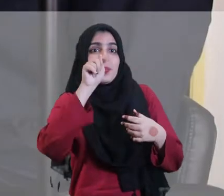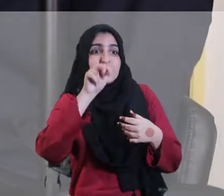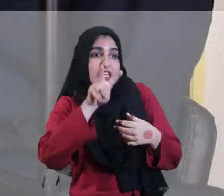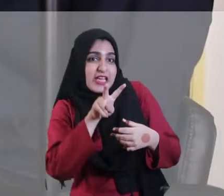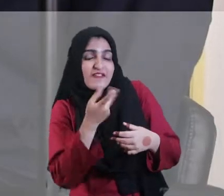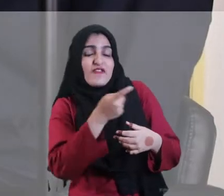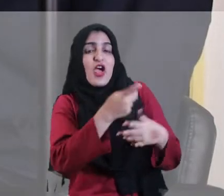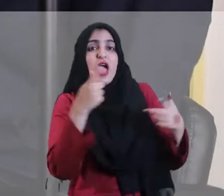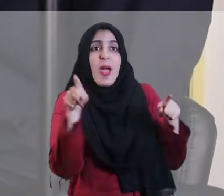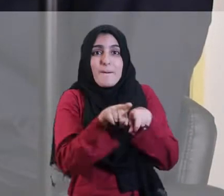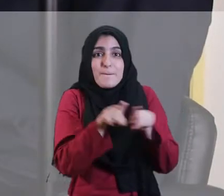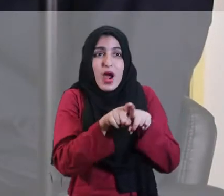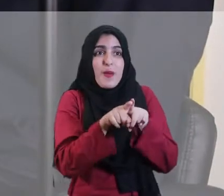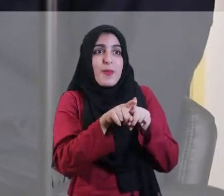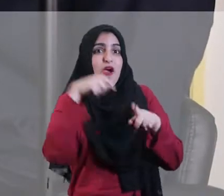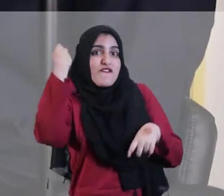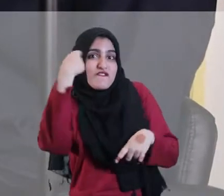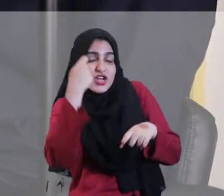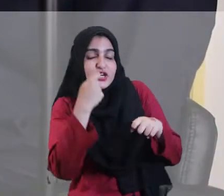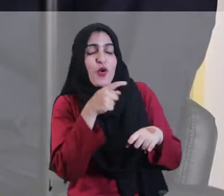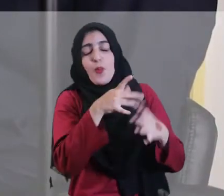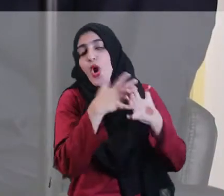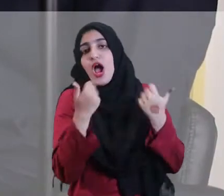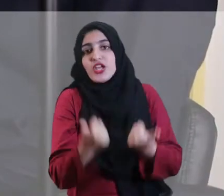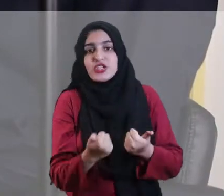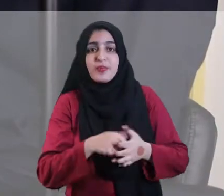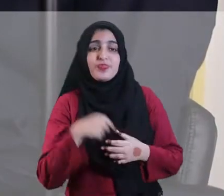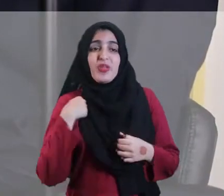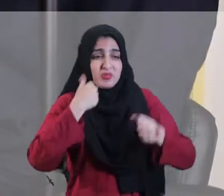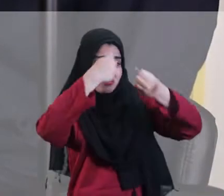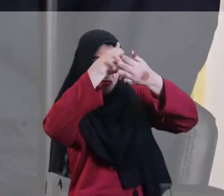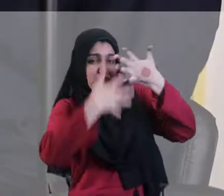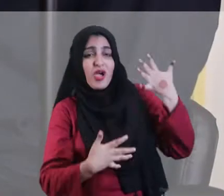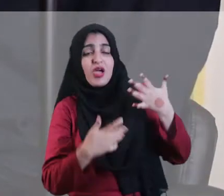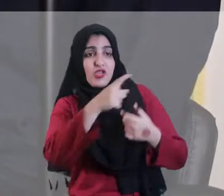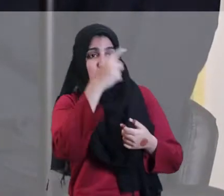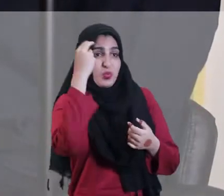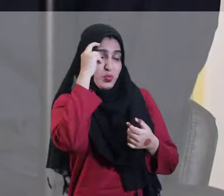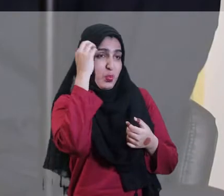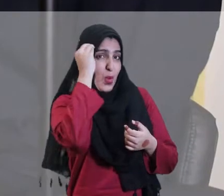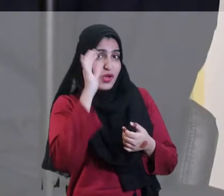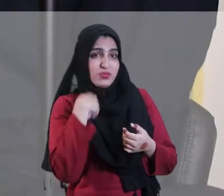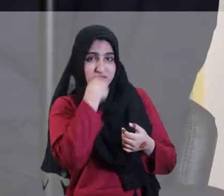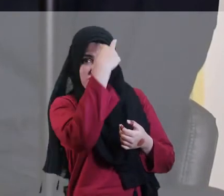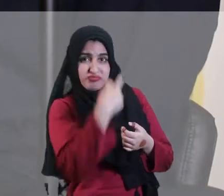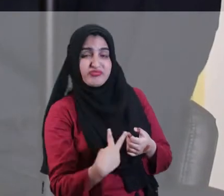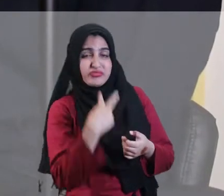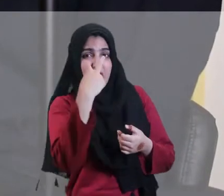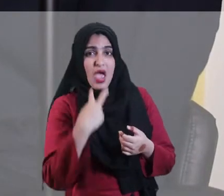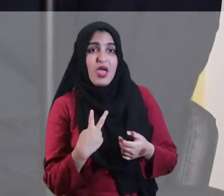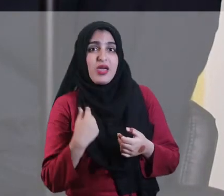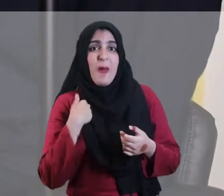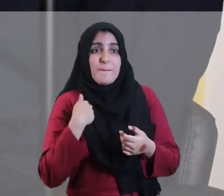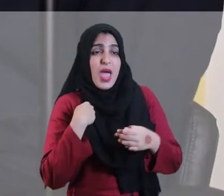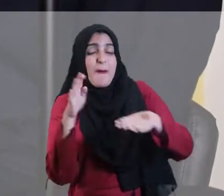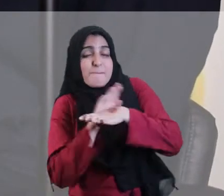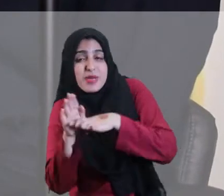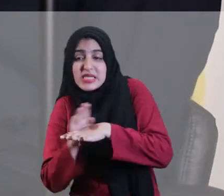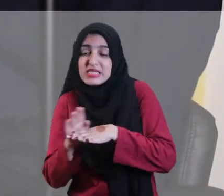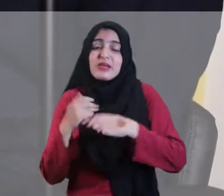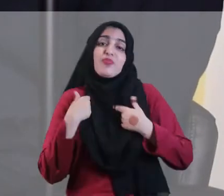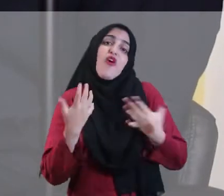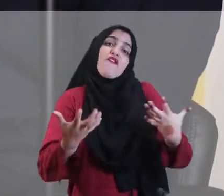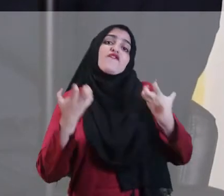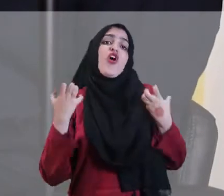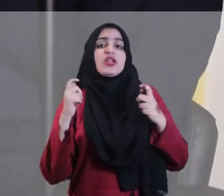अम्म चीज काफी ज्यादा किसी पर्सन ऑलवेज डूइंग समथिंग की अध्यक्षता की